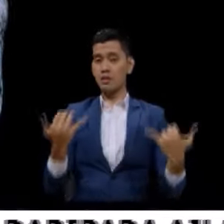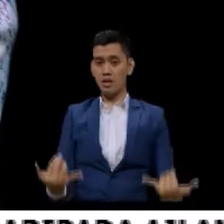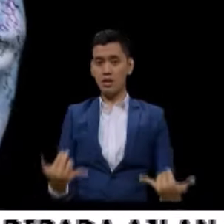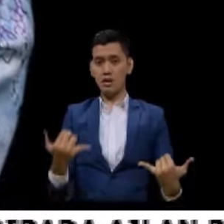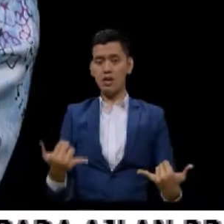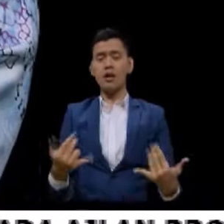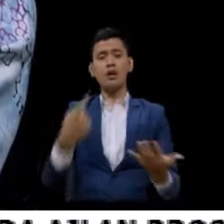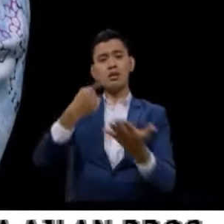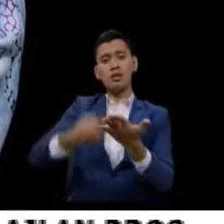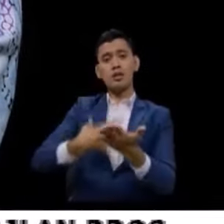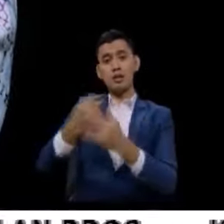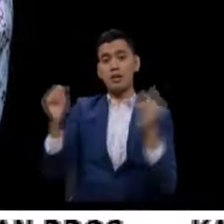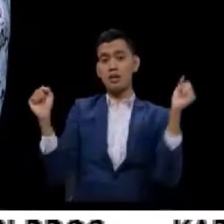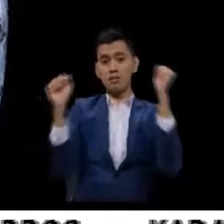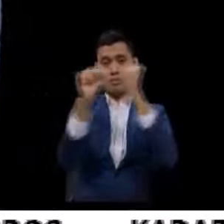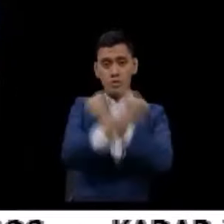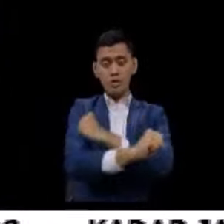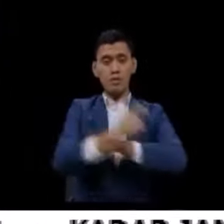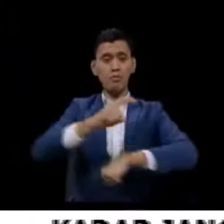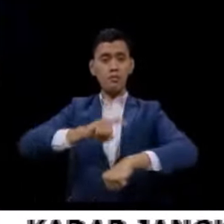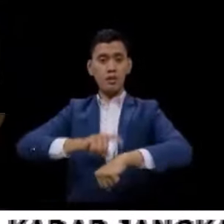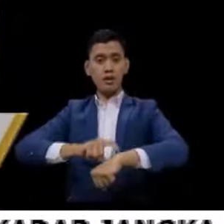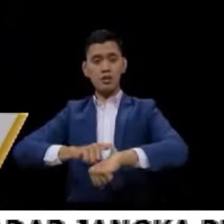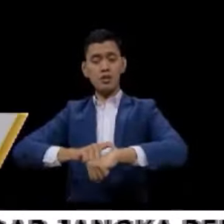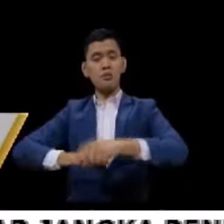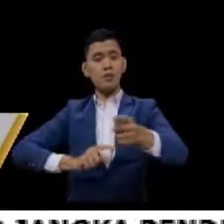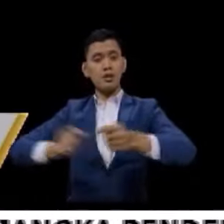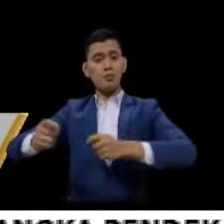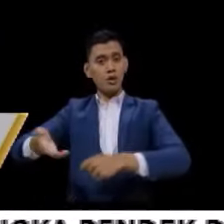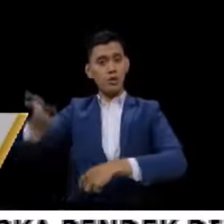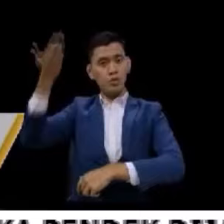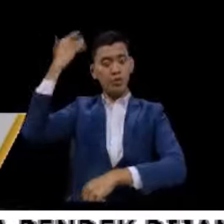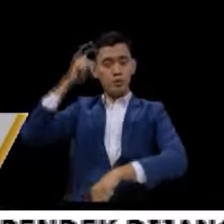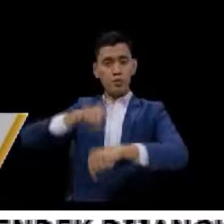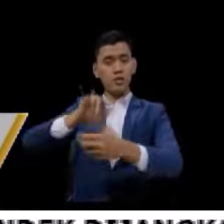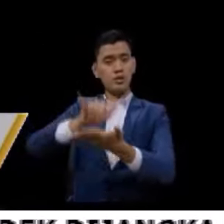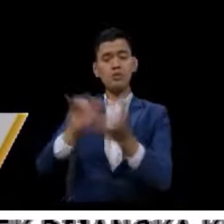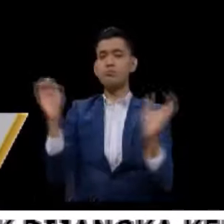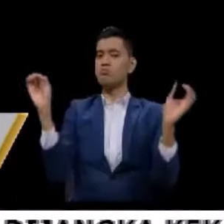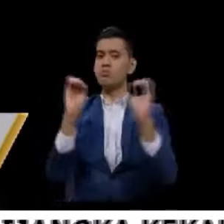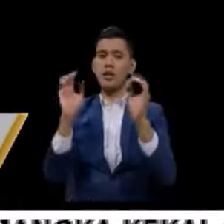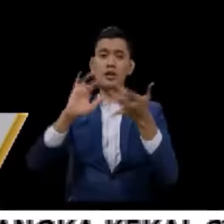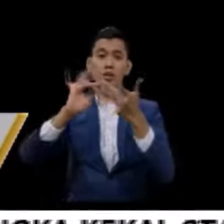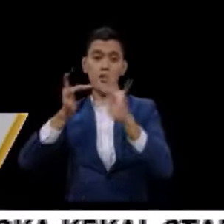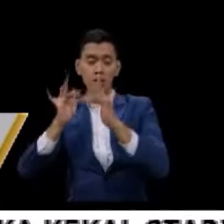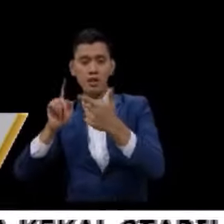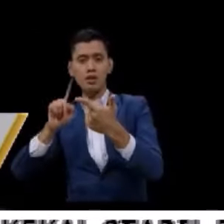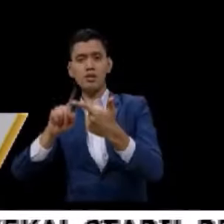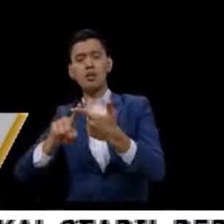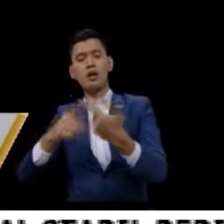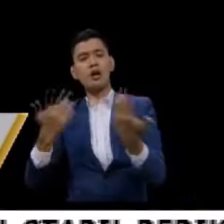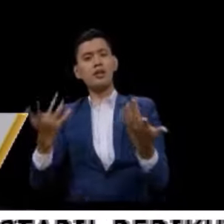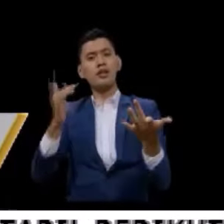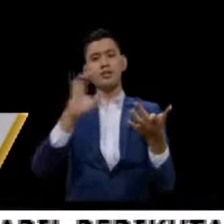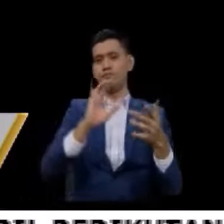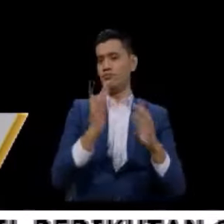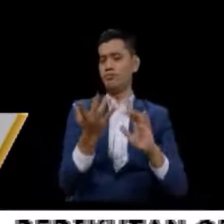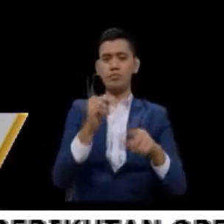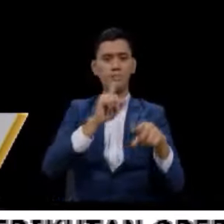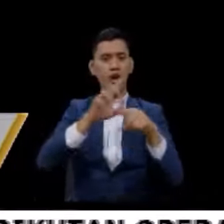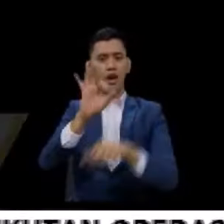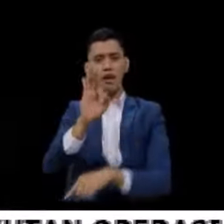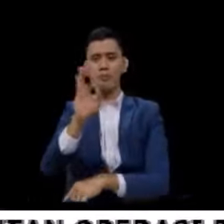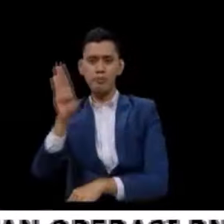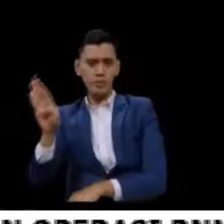kadangkala lebih mencoba daripada era kepemimpinan dulu yang kita mantuk tidak ada internet tidak ada medsos dan hal ini